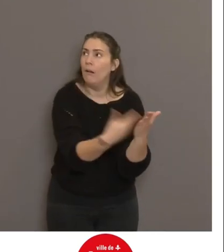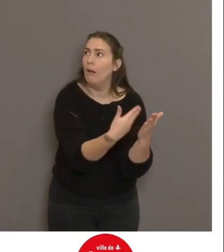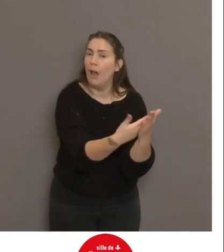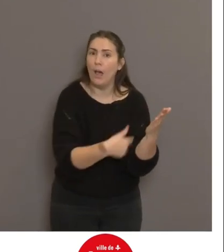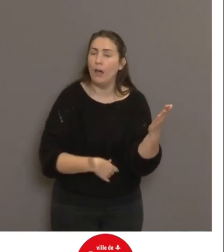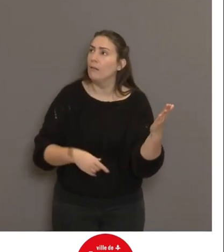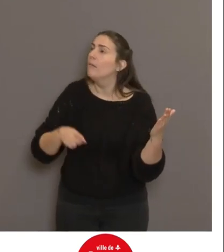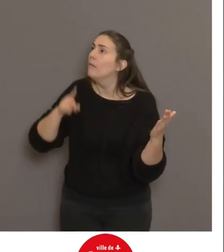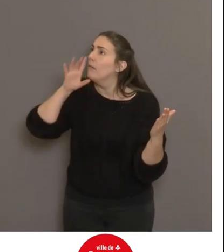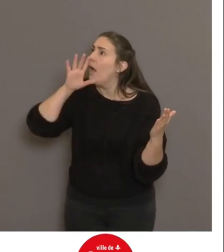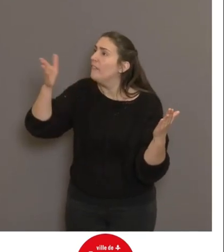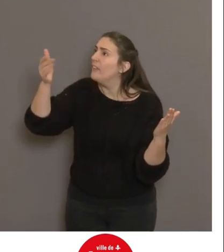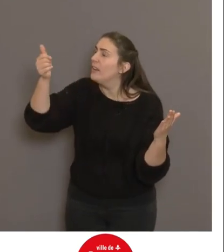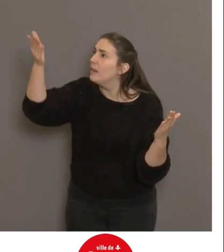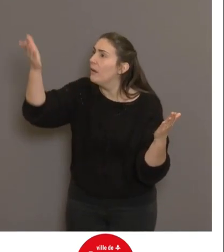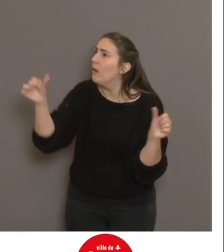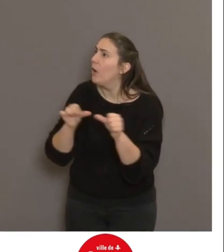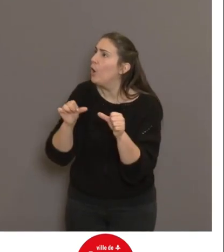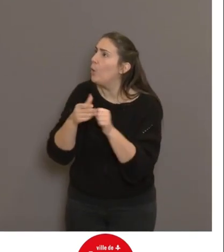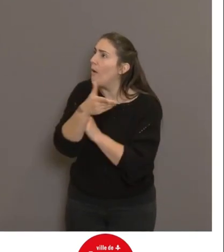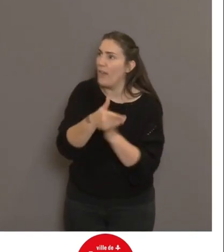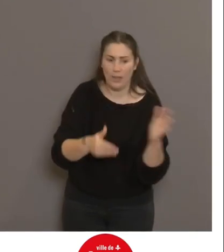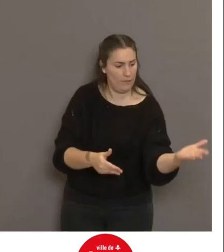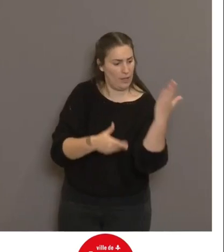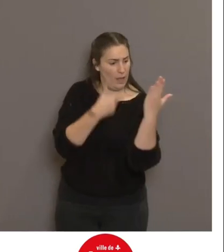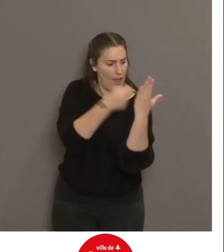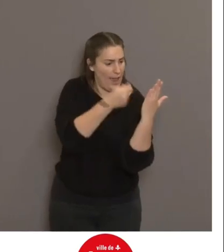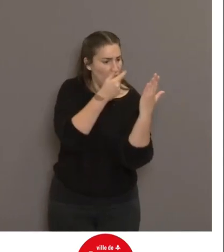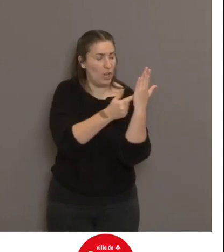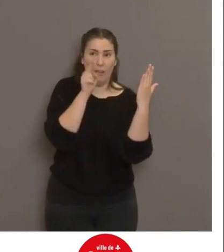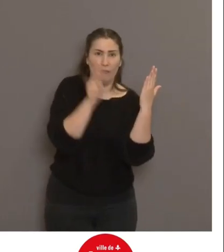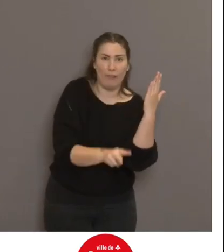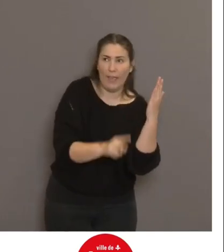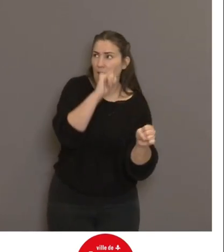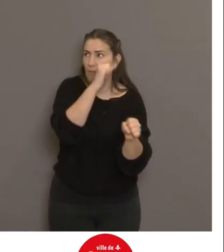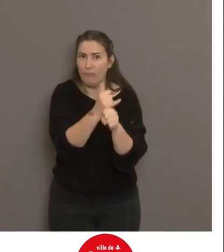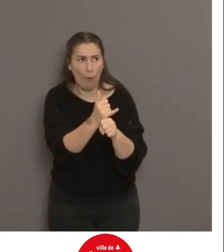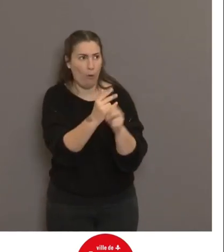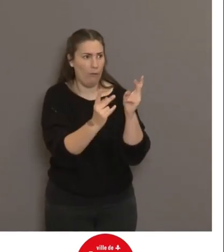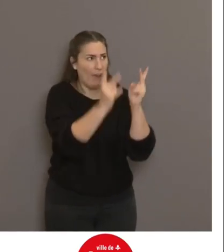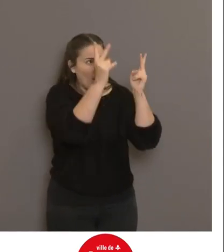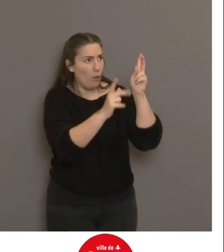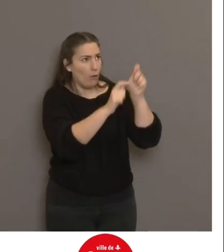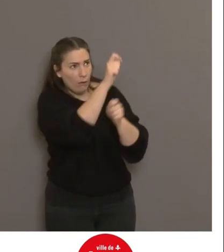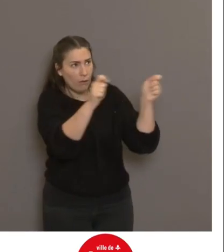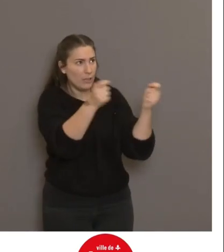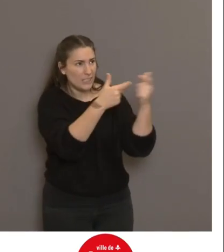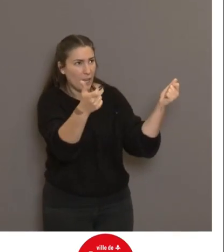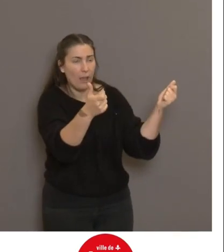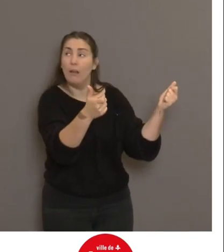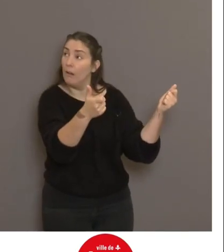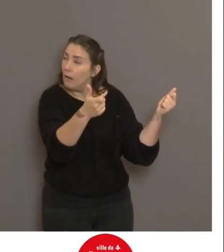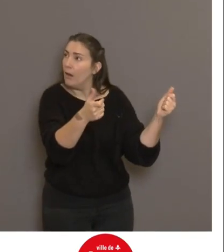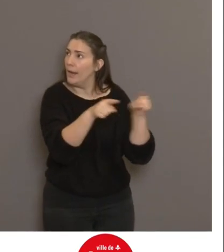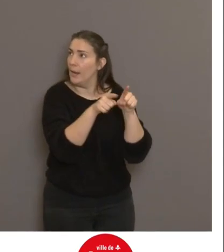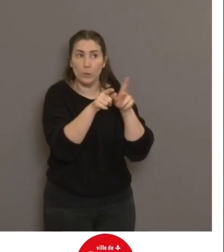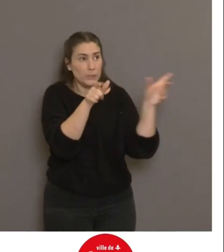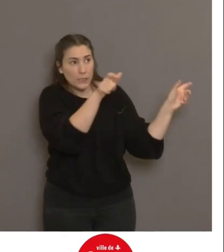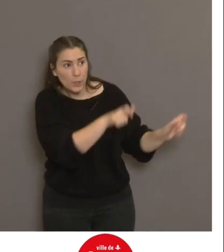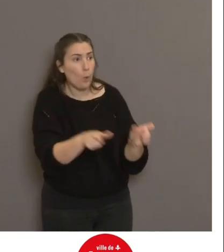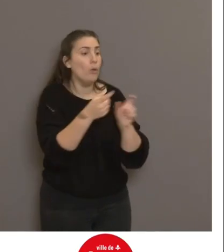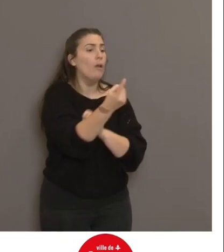pour assurer systématiquement l'authenticité et la valeur des œuvres acquises, en contrôlant particulièrement leur provenance